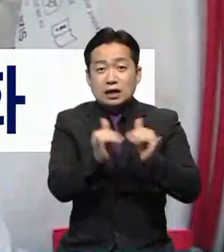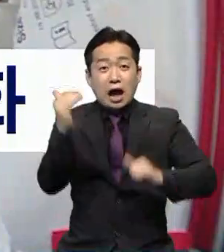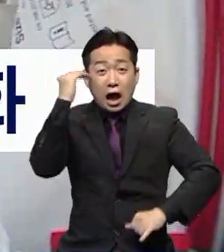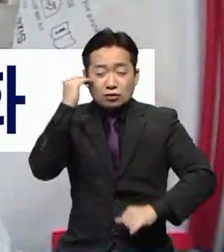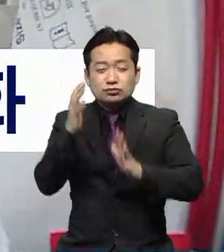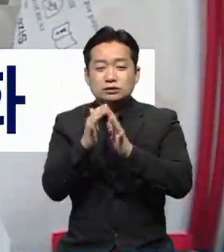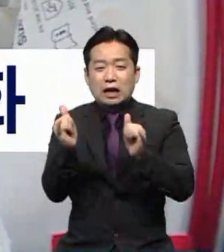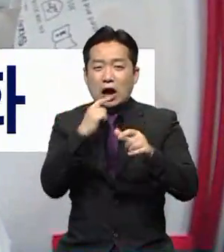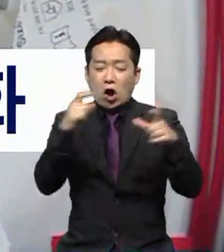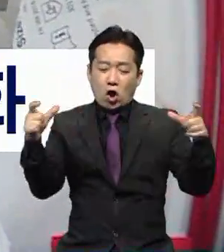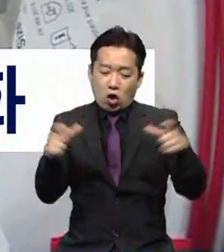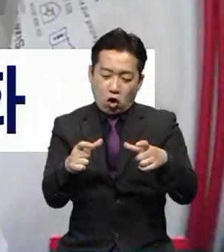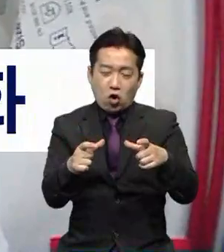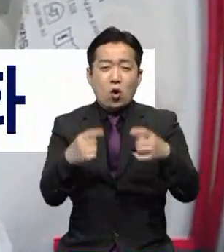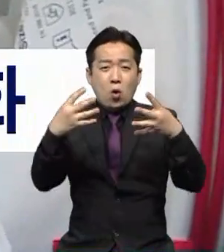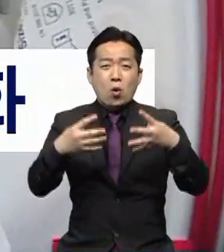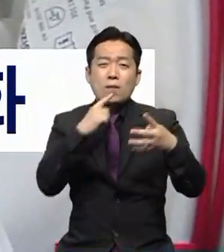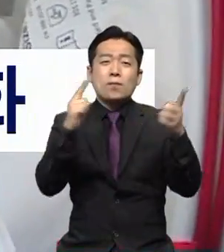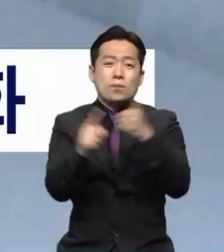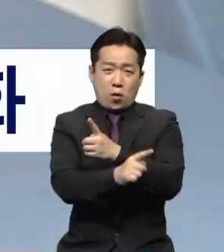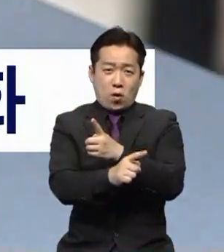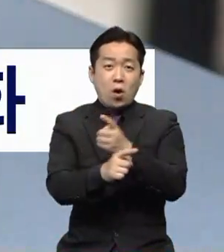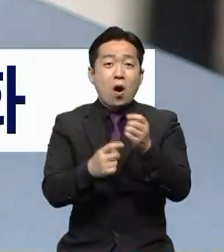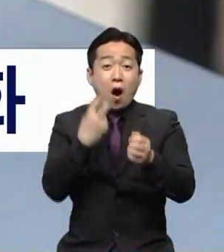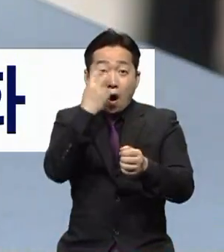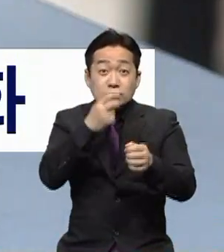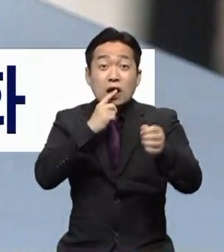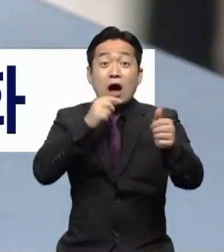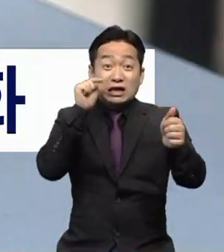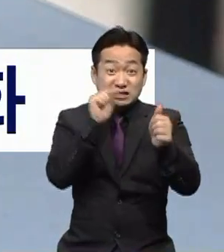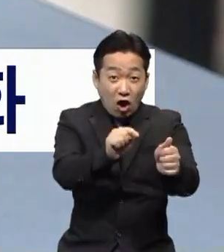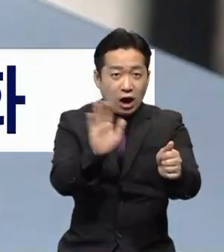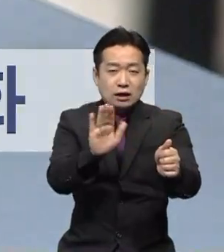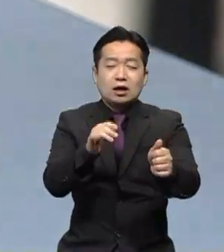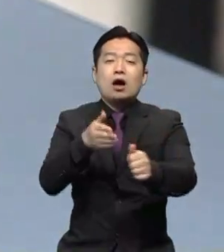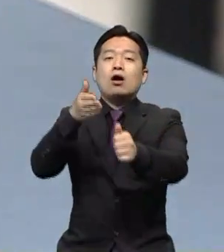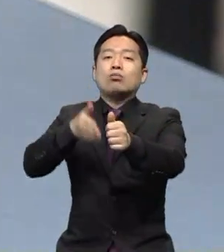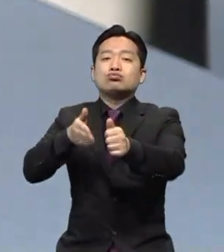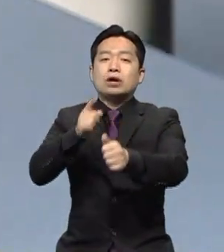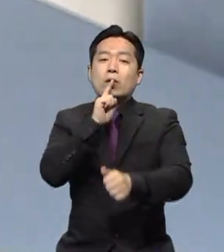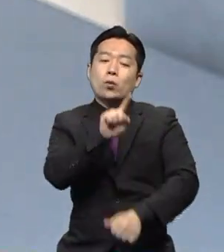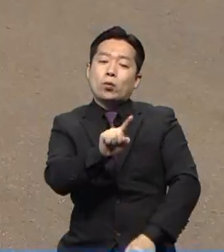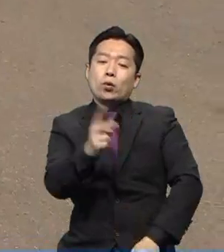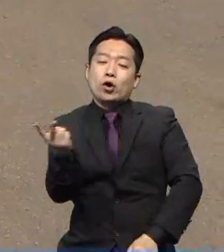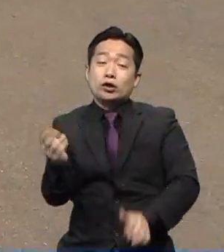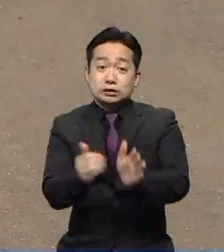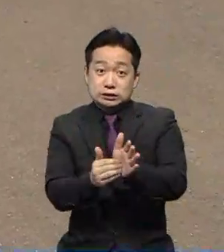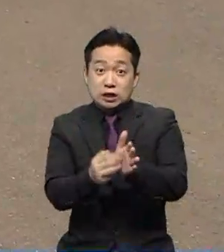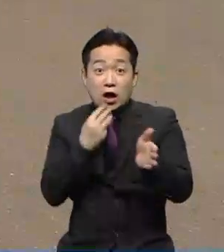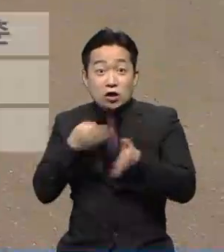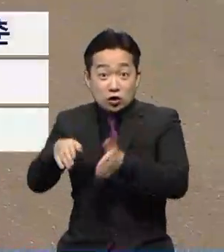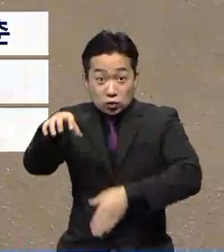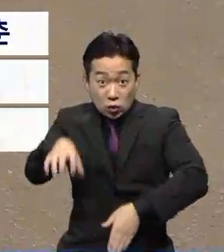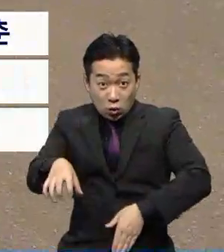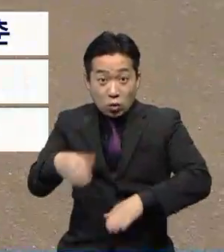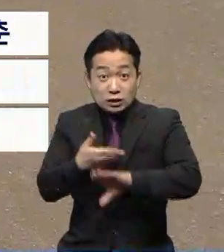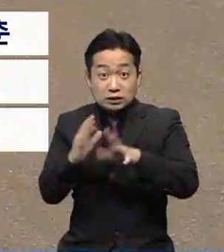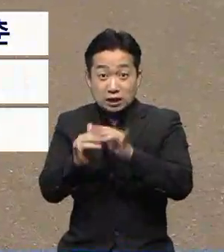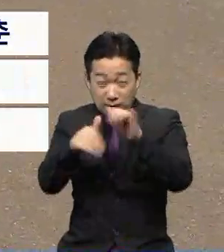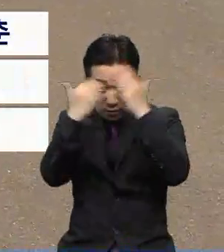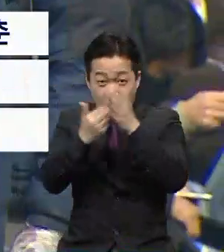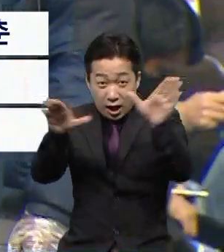내국인으로 수정했습니다. 검사 의무도 권고로 완화했습니다. 하지만 경기도는 외국인